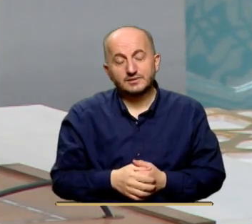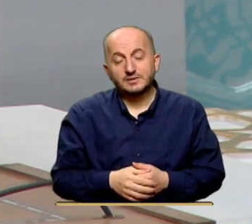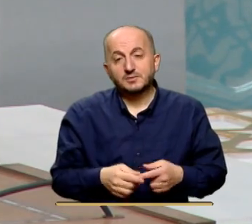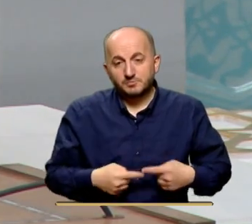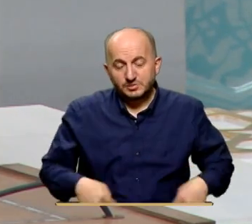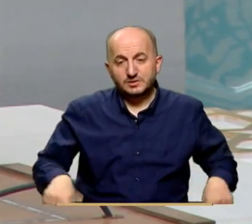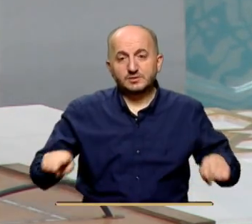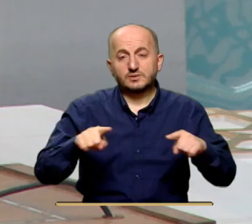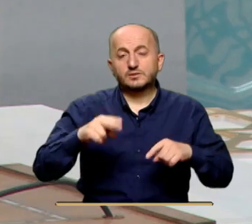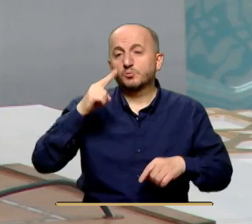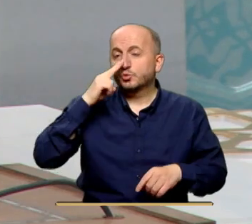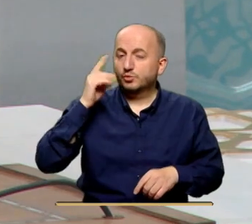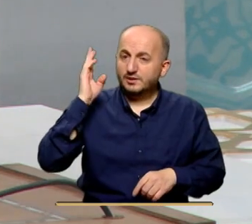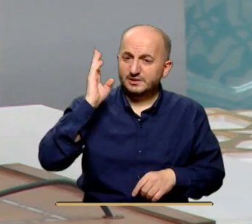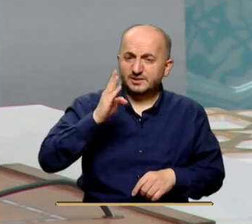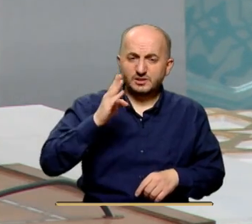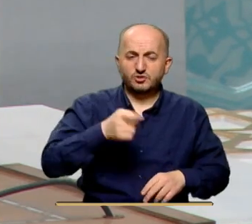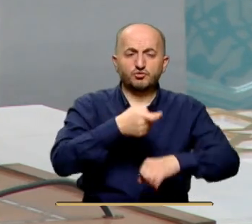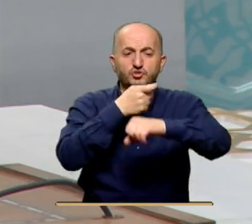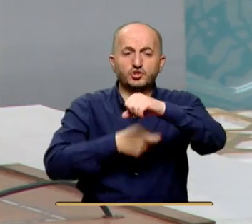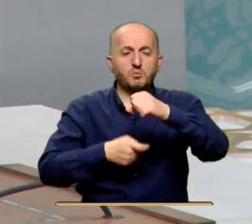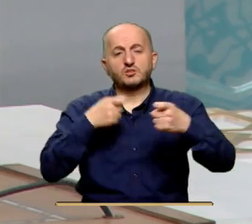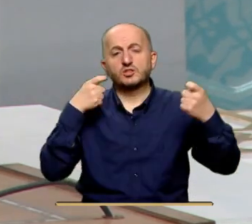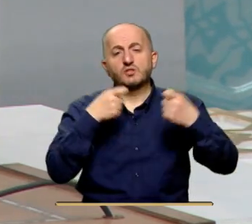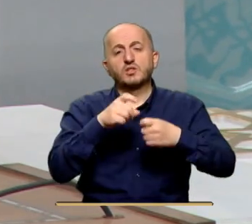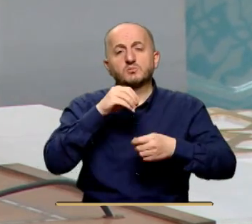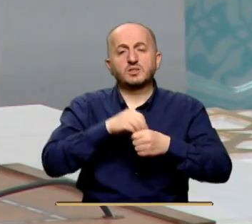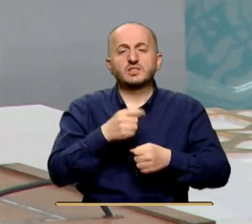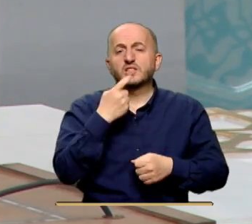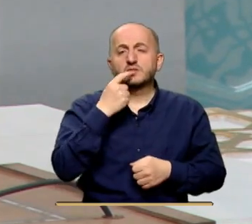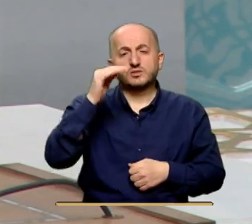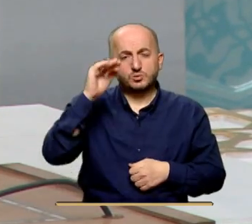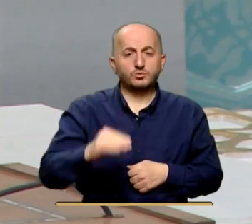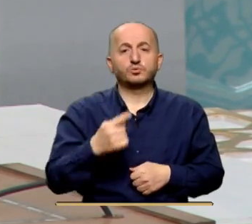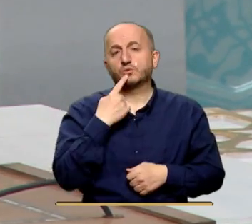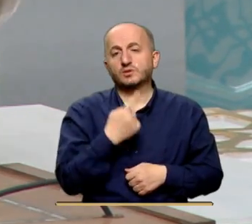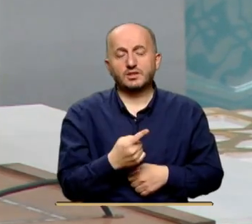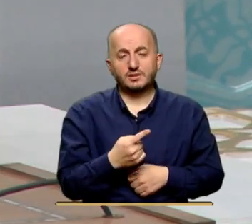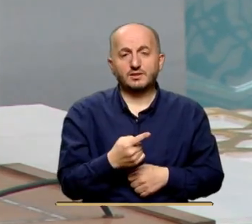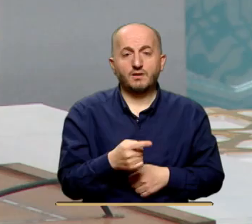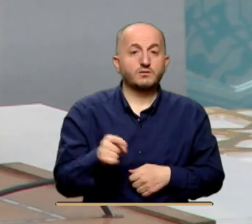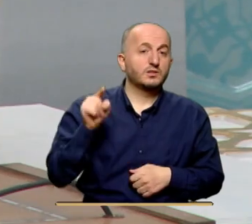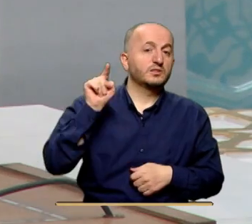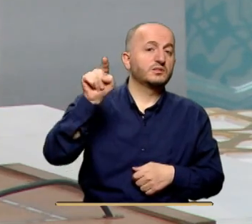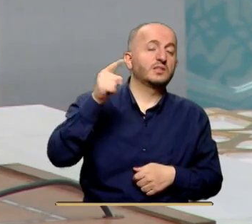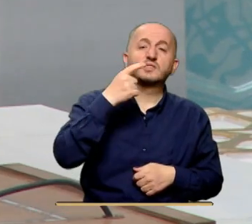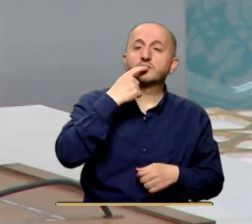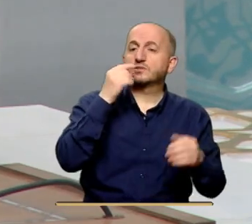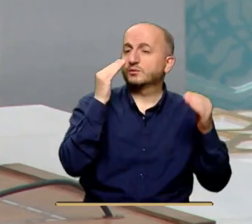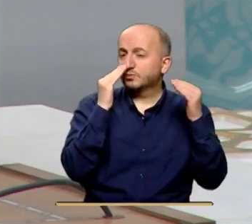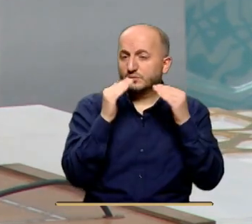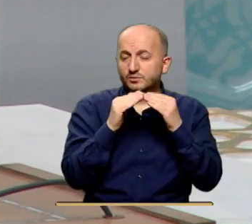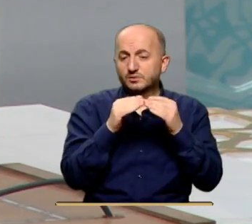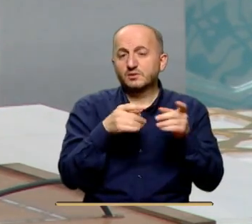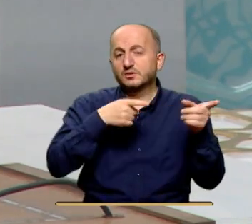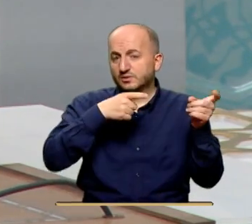biz müdüre gittik, cephede savaşmak için, yaşınız küçük dedi. Oysa senin yaşın müsait,